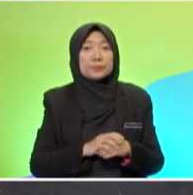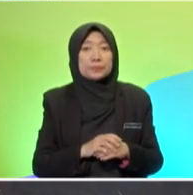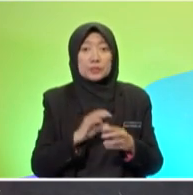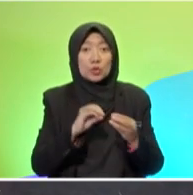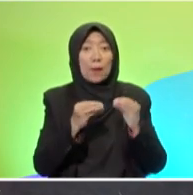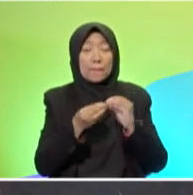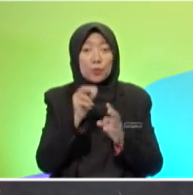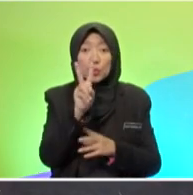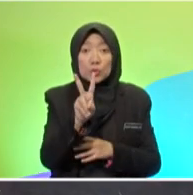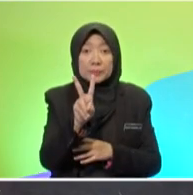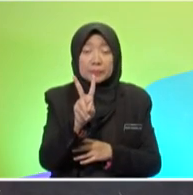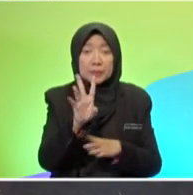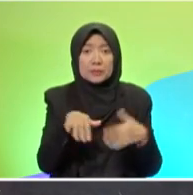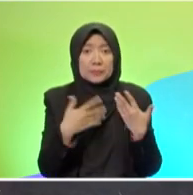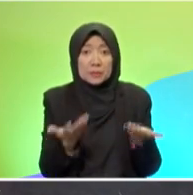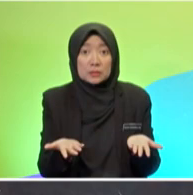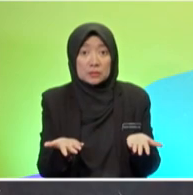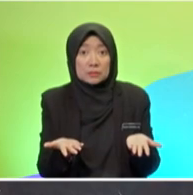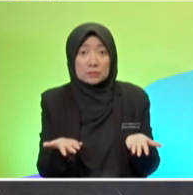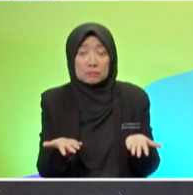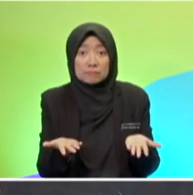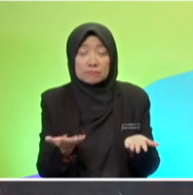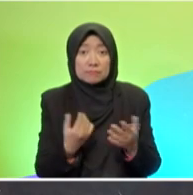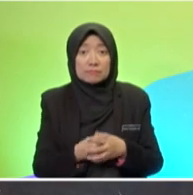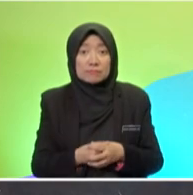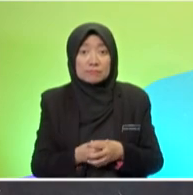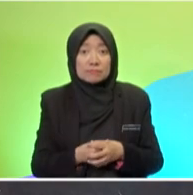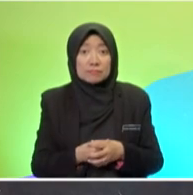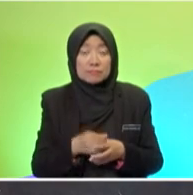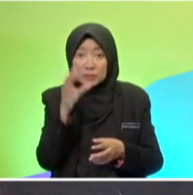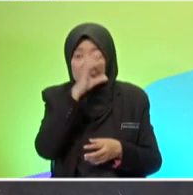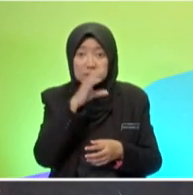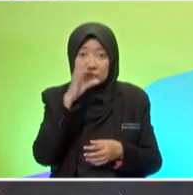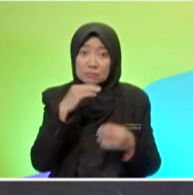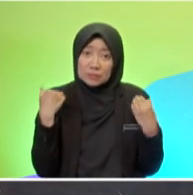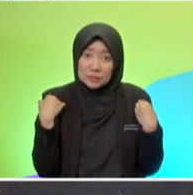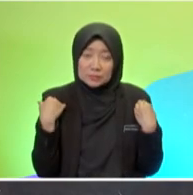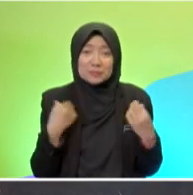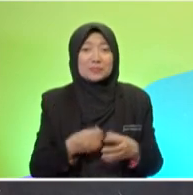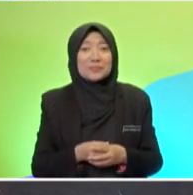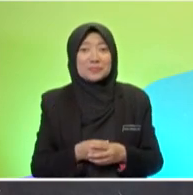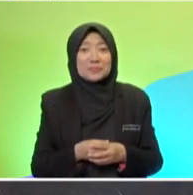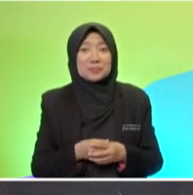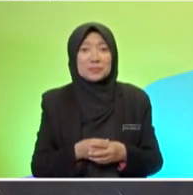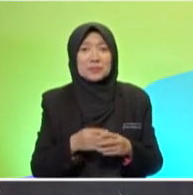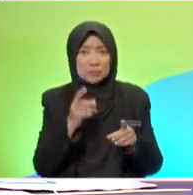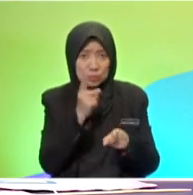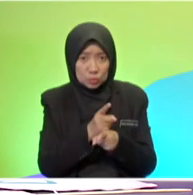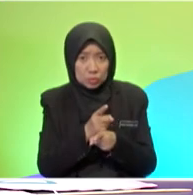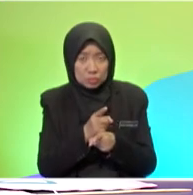2? Nombor 2. Nombor 2. Ingat lagi tak? Nombor 2. Kalau nombor 2 yang ini betul tak